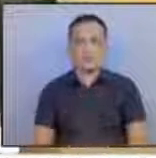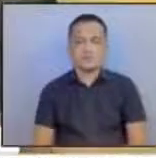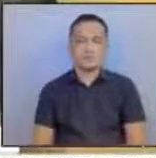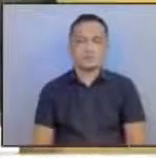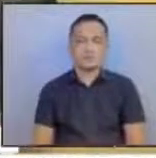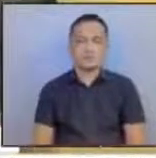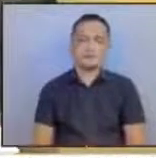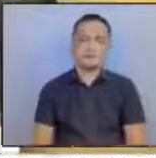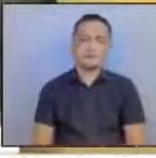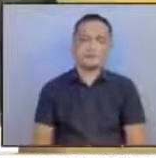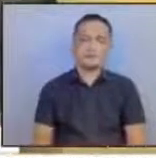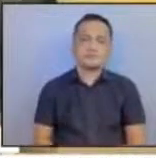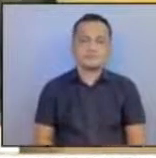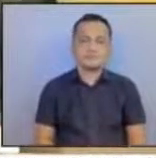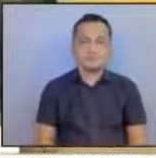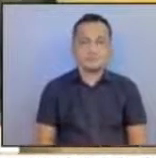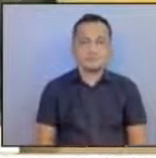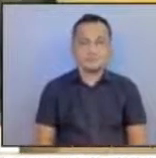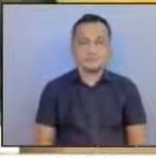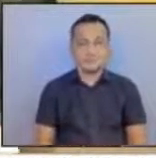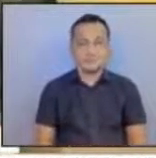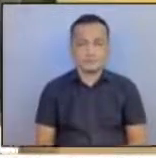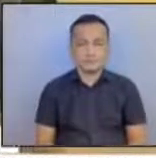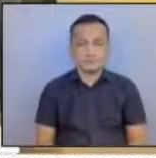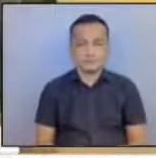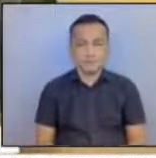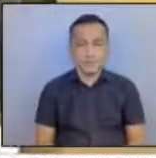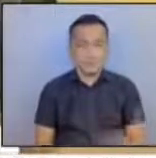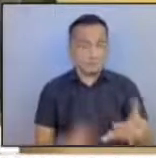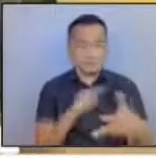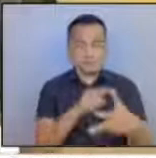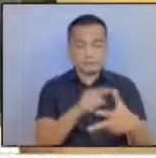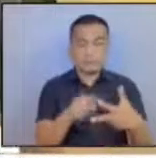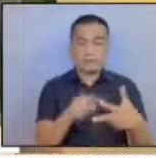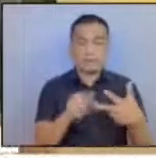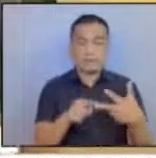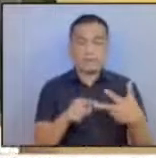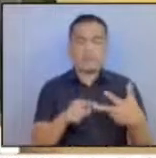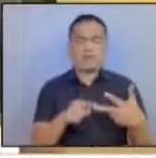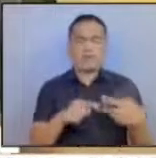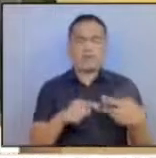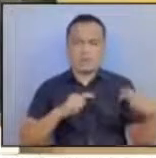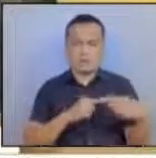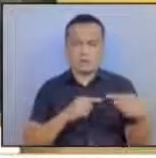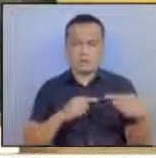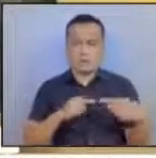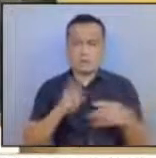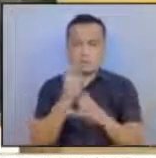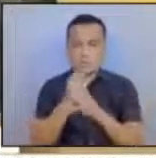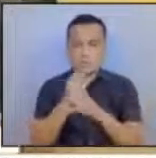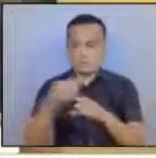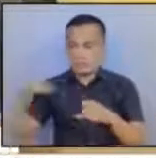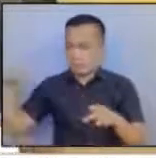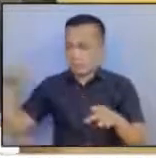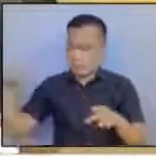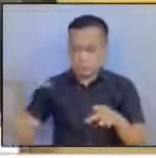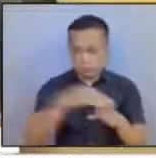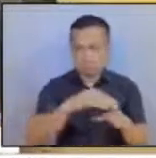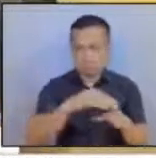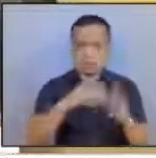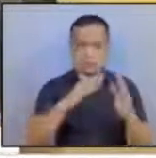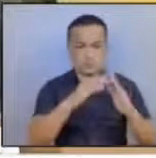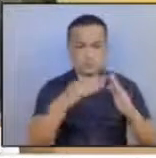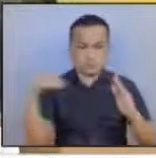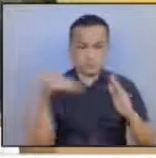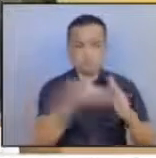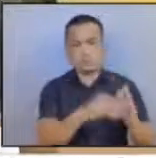Sugatan ng tatlong katao matapos ararunghin ng truck ang isang junk shop sa Batasan, San Mateo Road sa Quezon City. Alamin po natin ang detalye at lagay